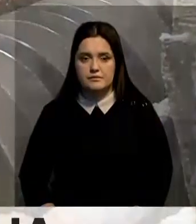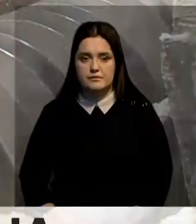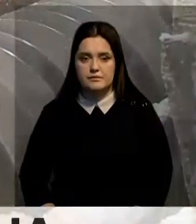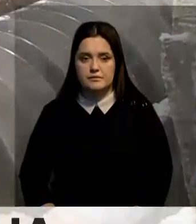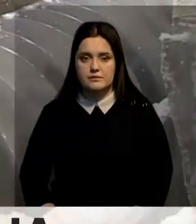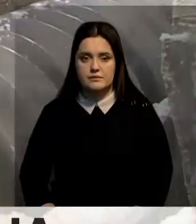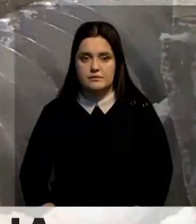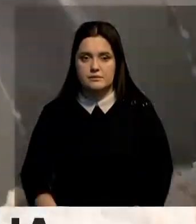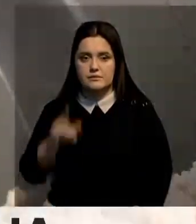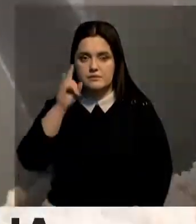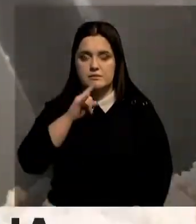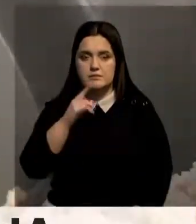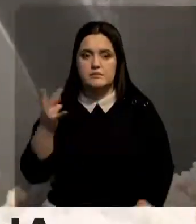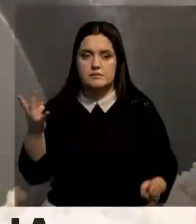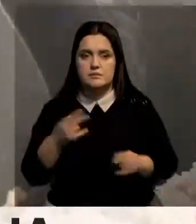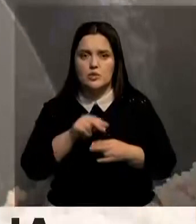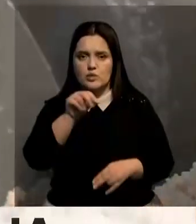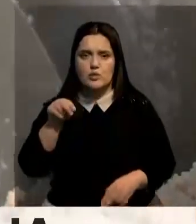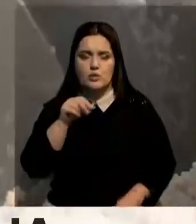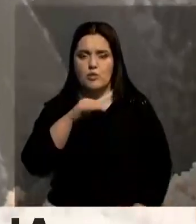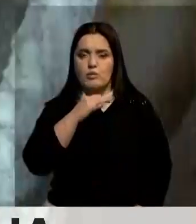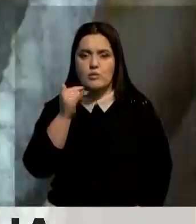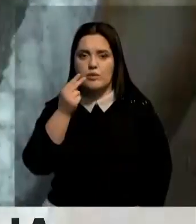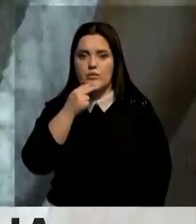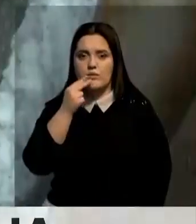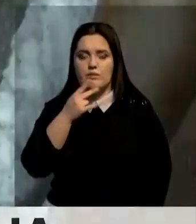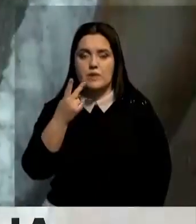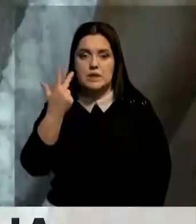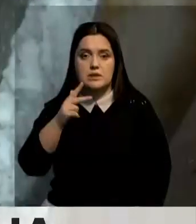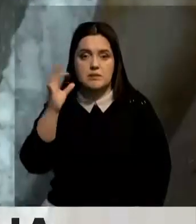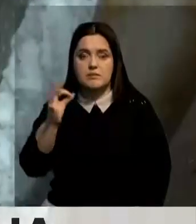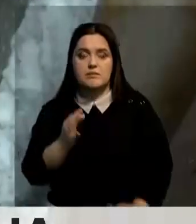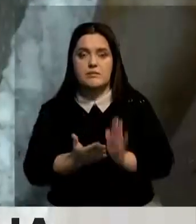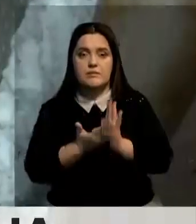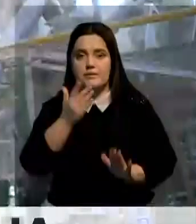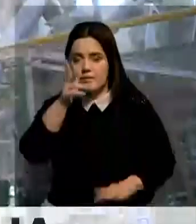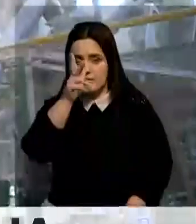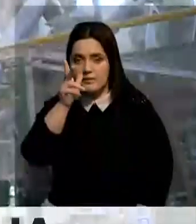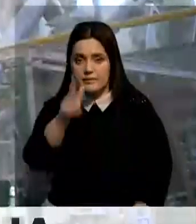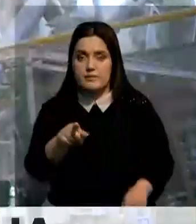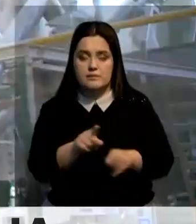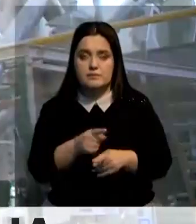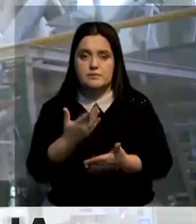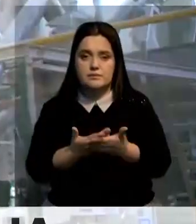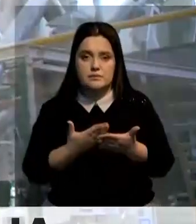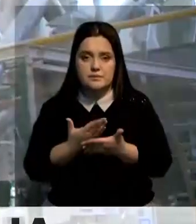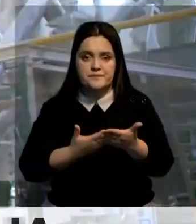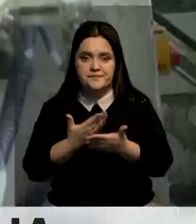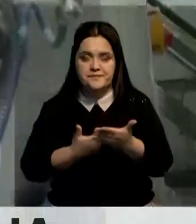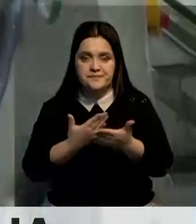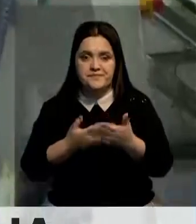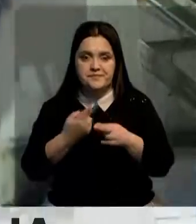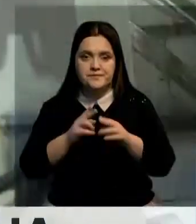Казахстанцам нужно сократить потребление соли, по крайней мере, на 30% в ближайшие 3 года. Такие рекомендации жителям дают